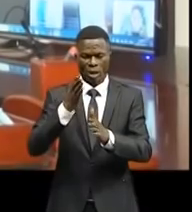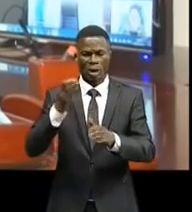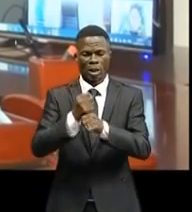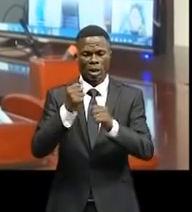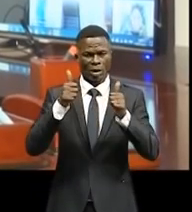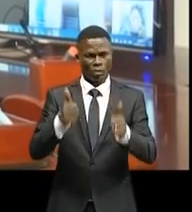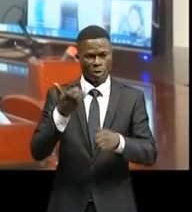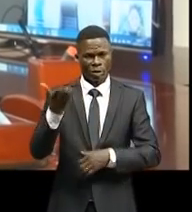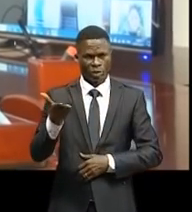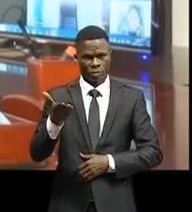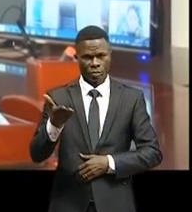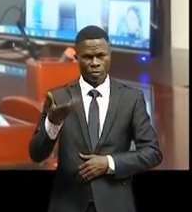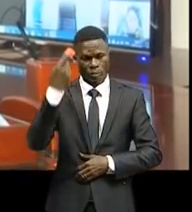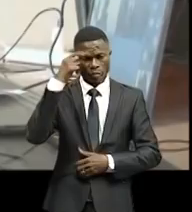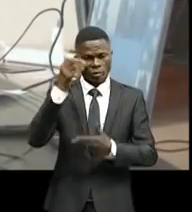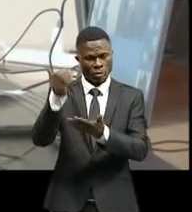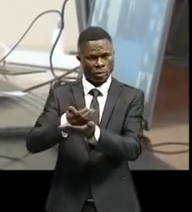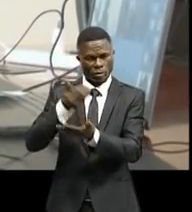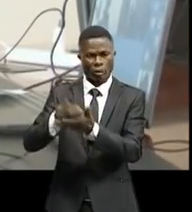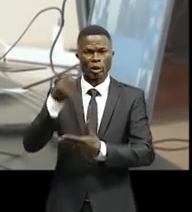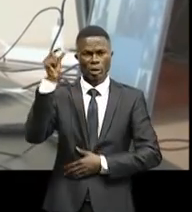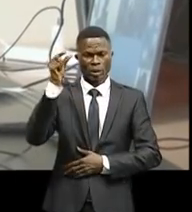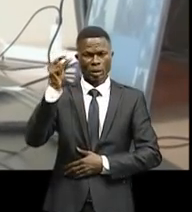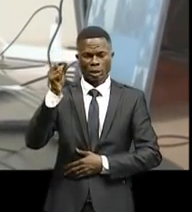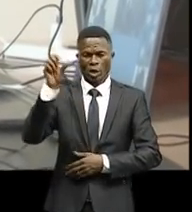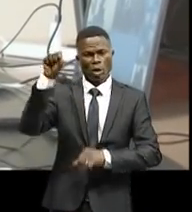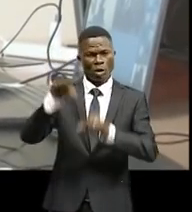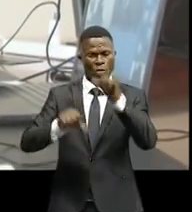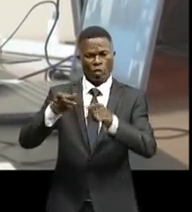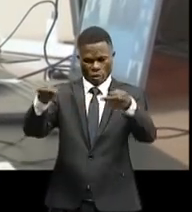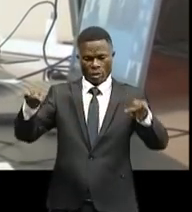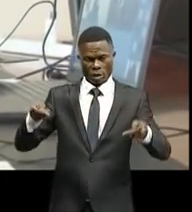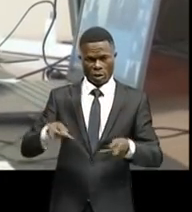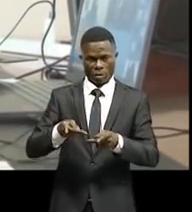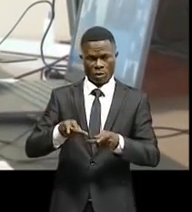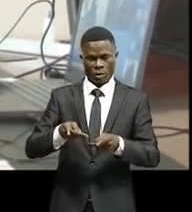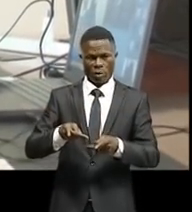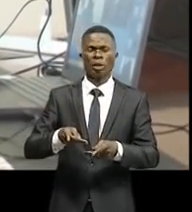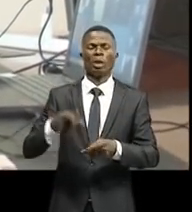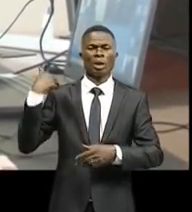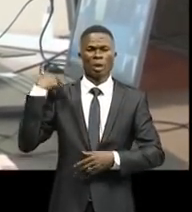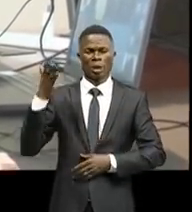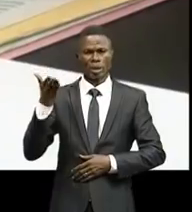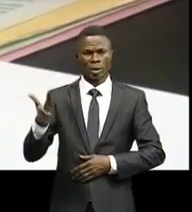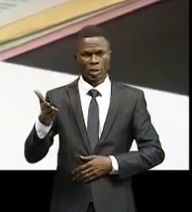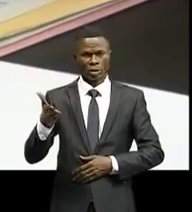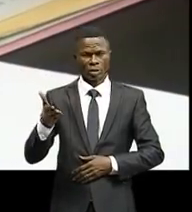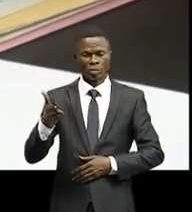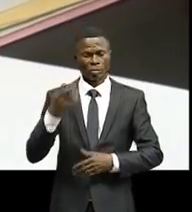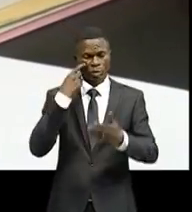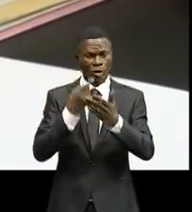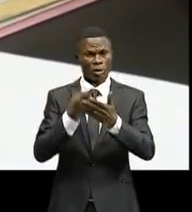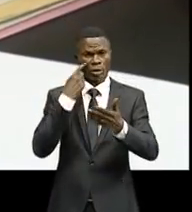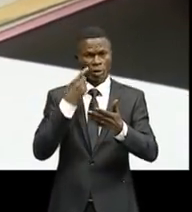actifs. S'agissant de l'exploitation minière illicite dans les périmètres couverts par le permis de recherche, il a été